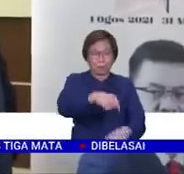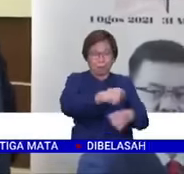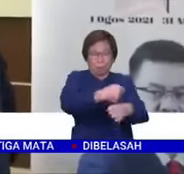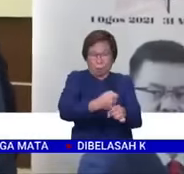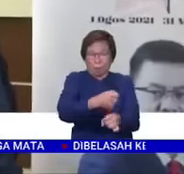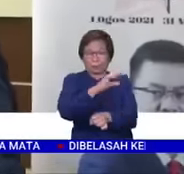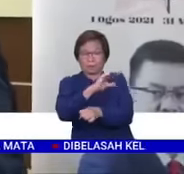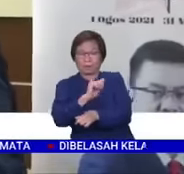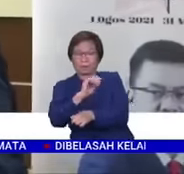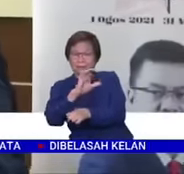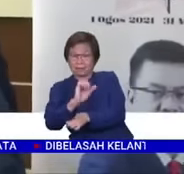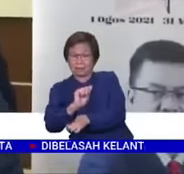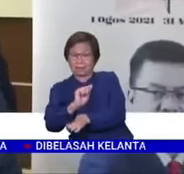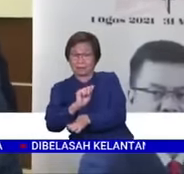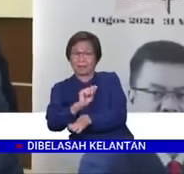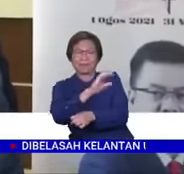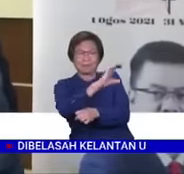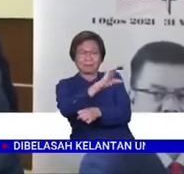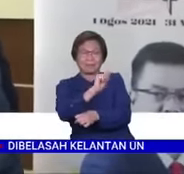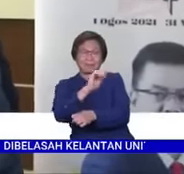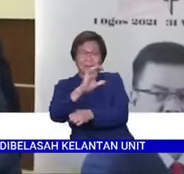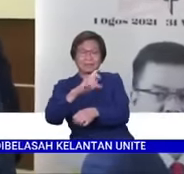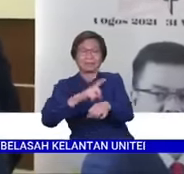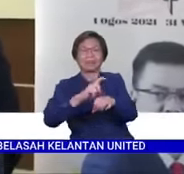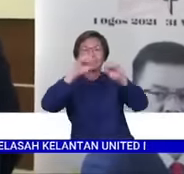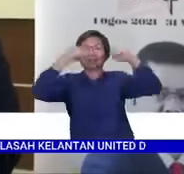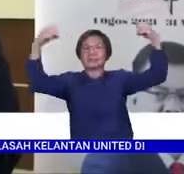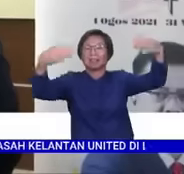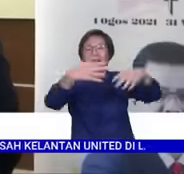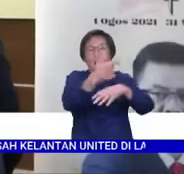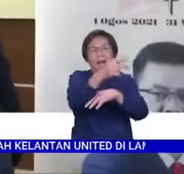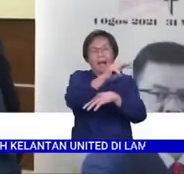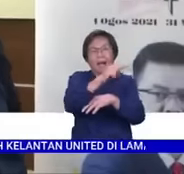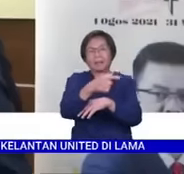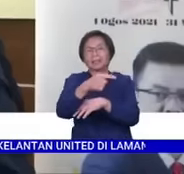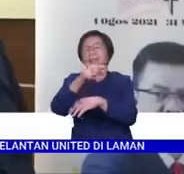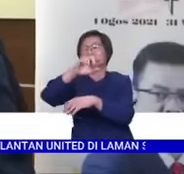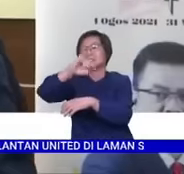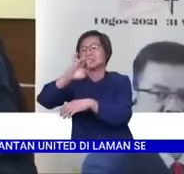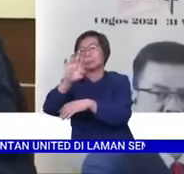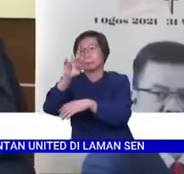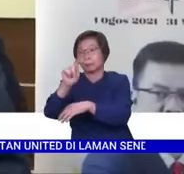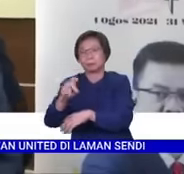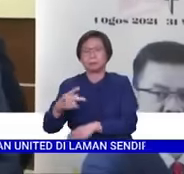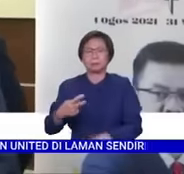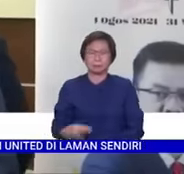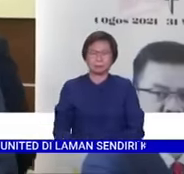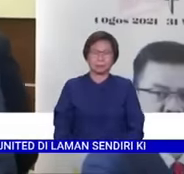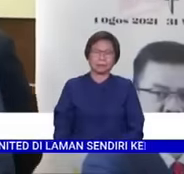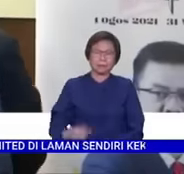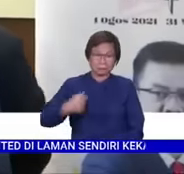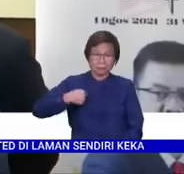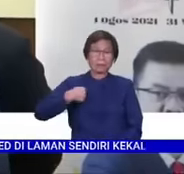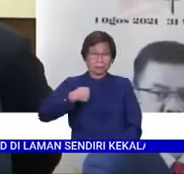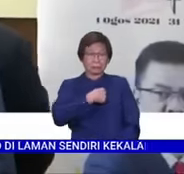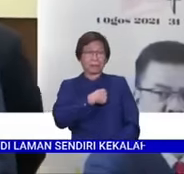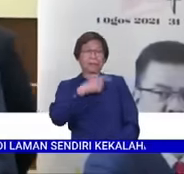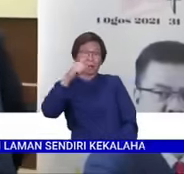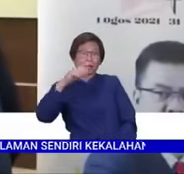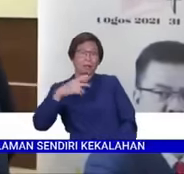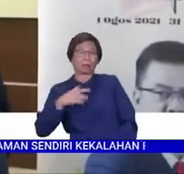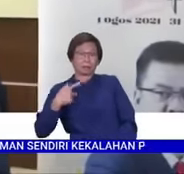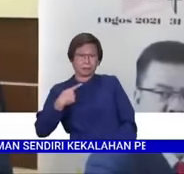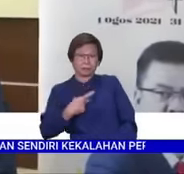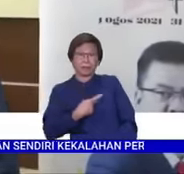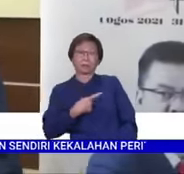side diseduh mencoba waktu tadi pH Hai Townhouse isku